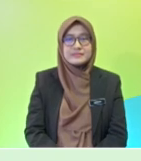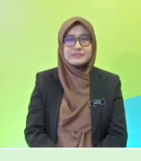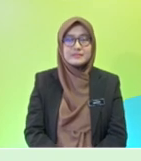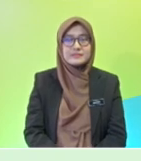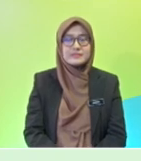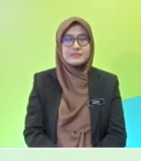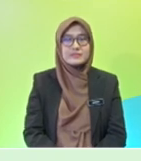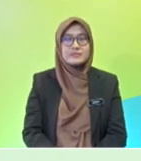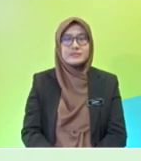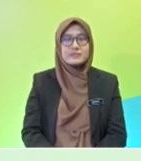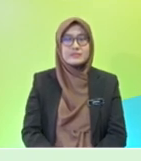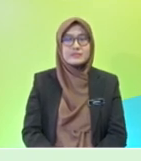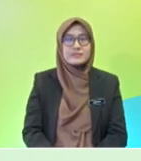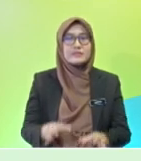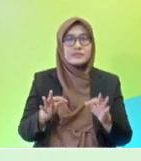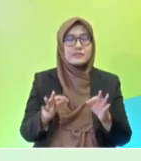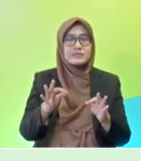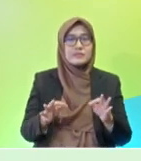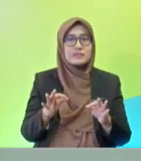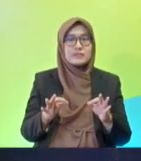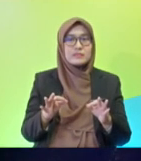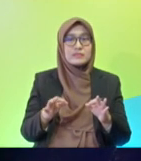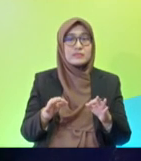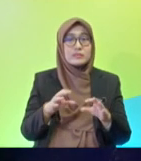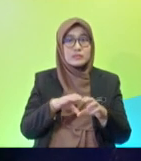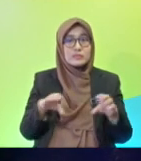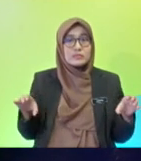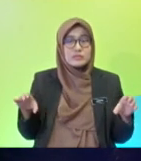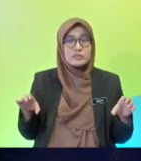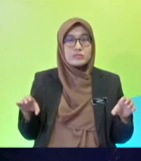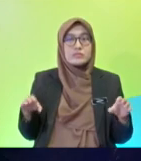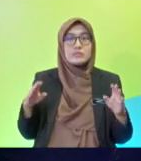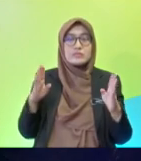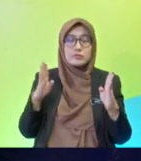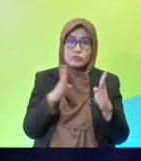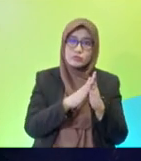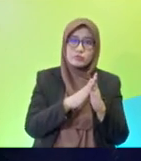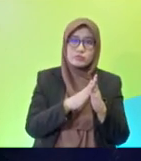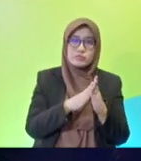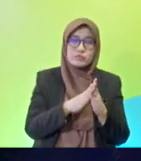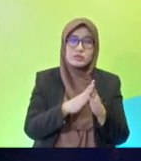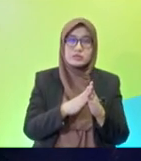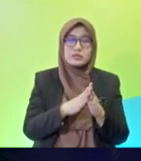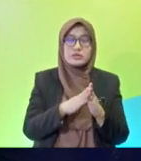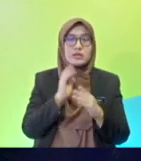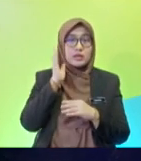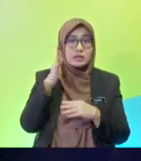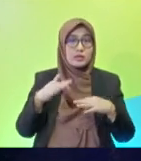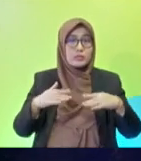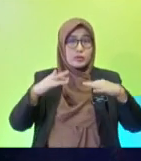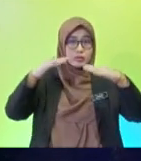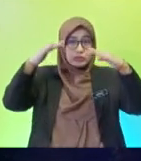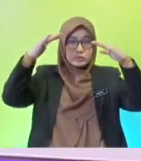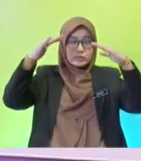sih yang buruk kan boleh menyebabkan banjir kilat Oke jadi 5 bintang